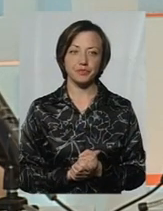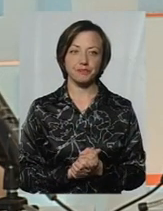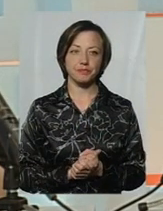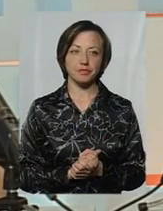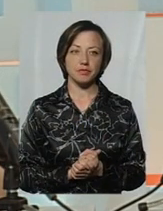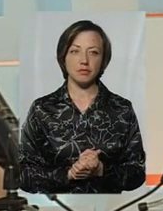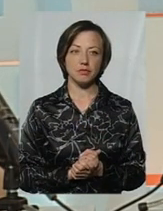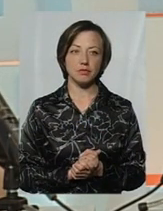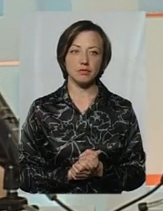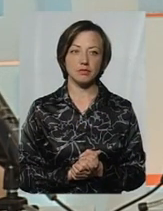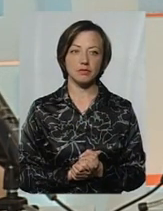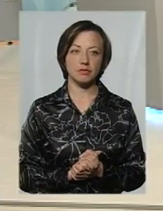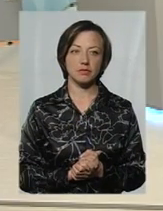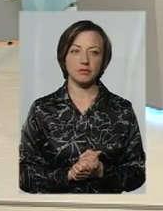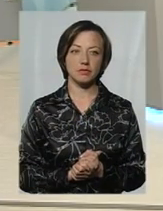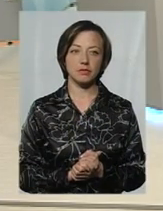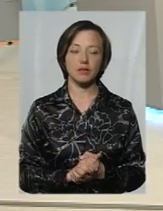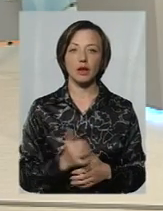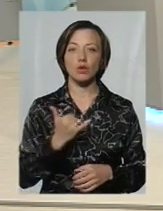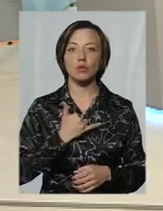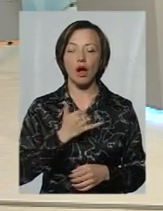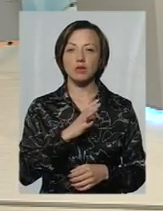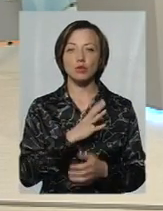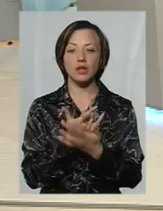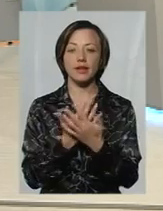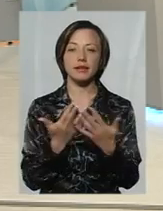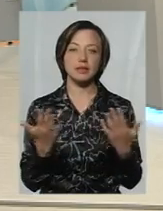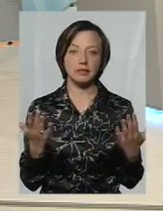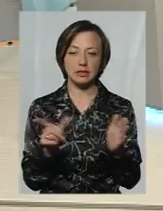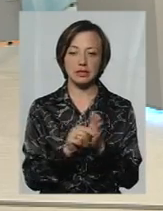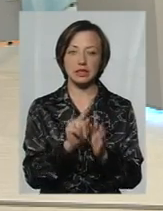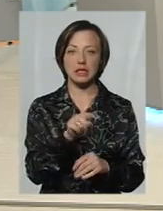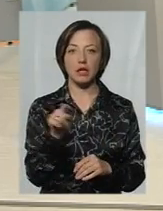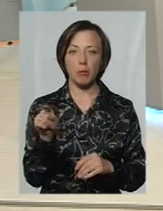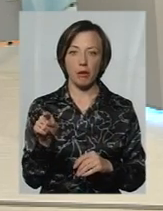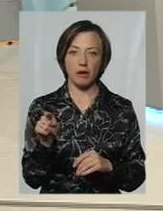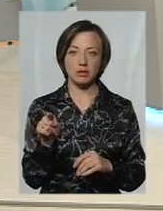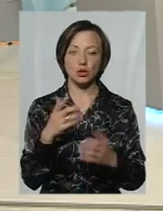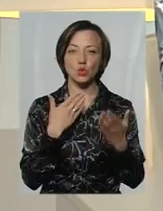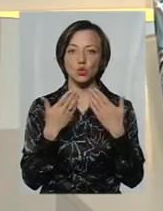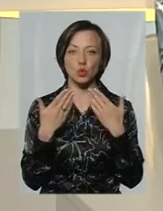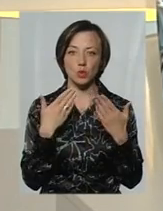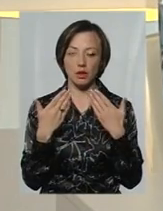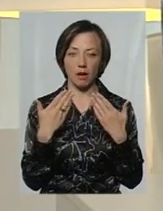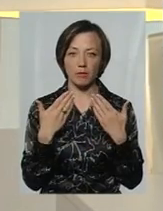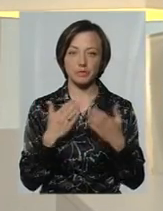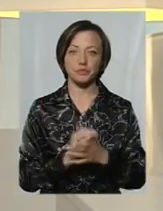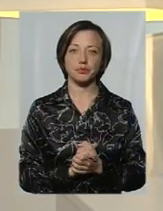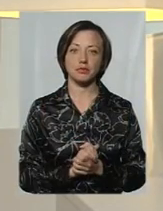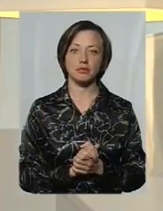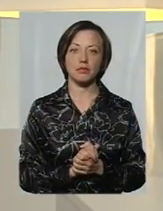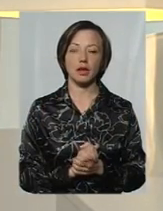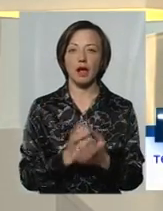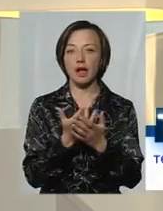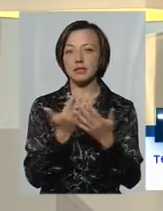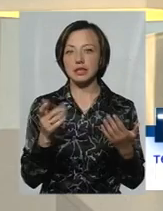Ну, у нас були різні з ними якби Стосунки. Стосунки, угу. Да? З